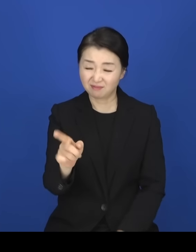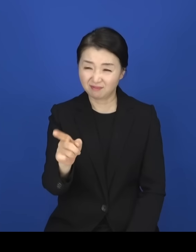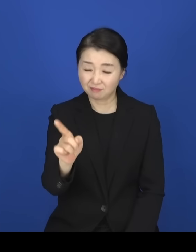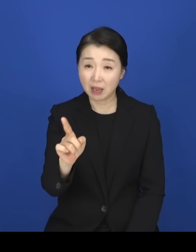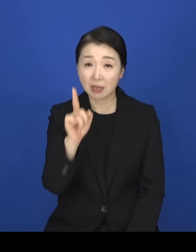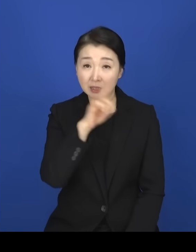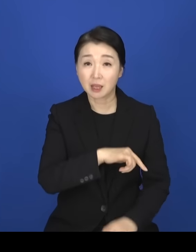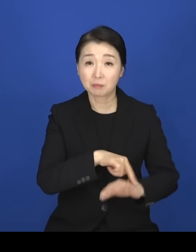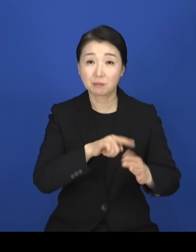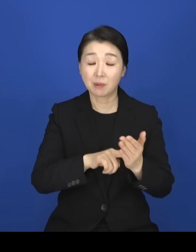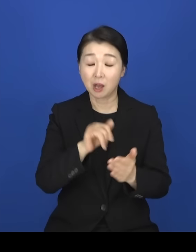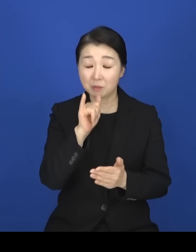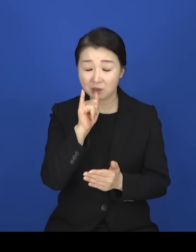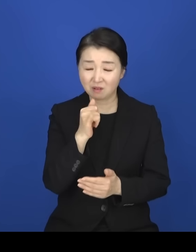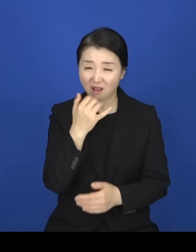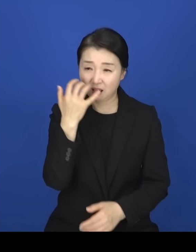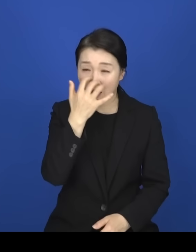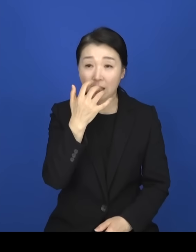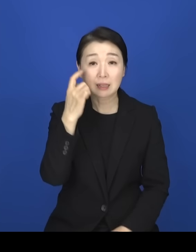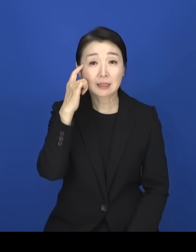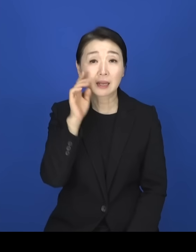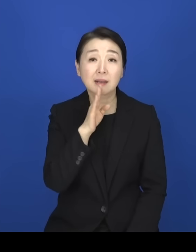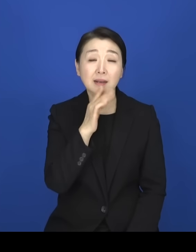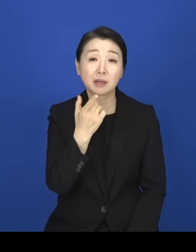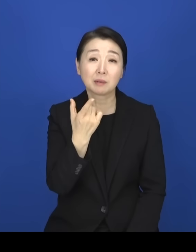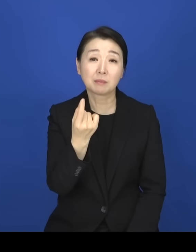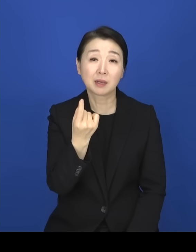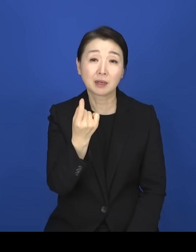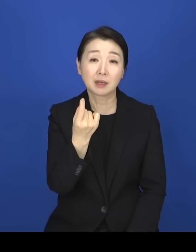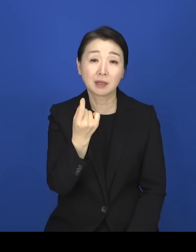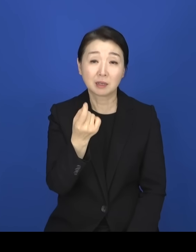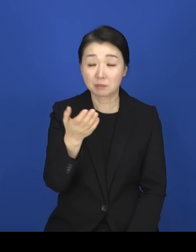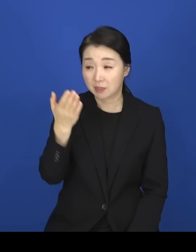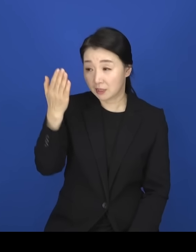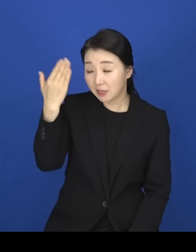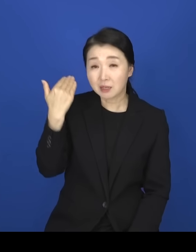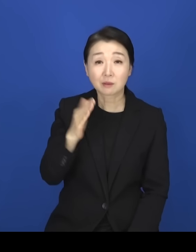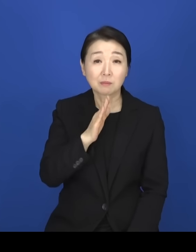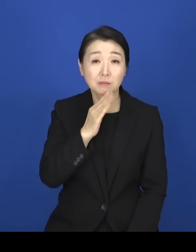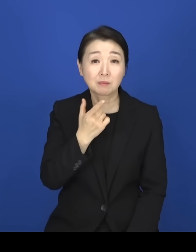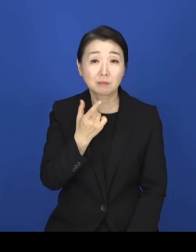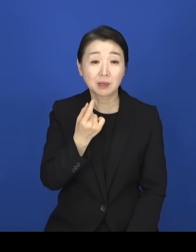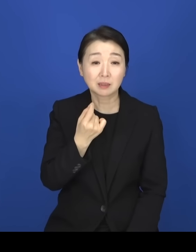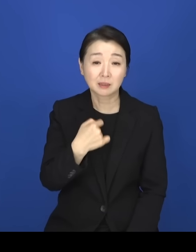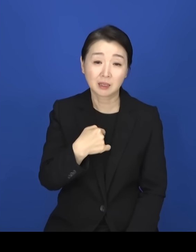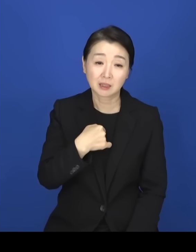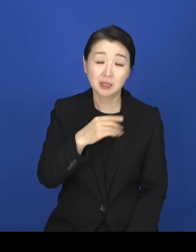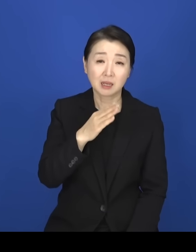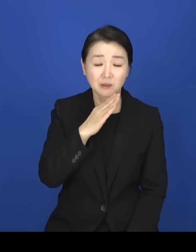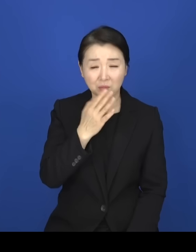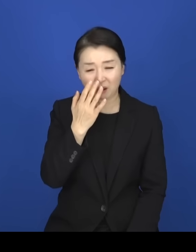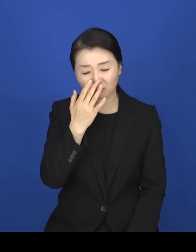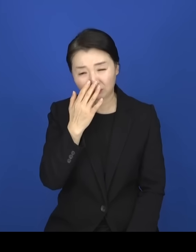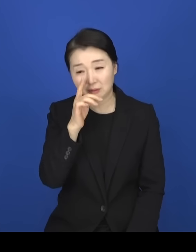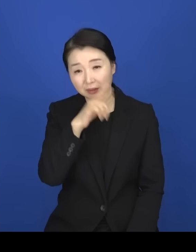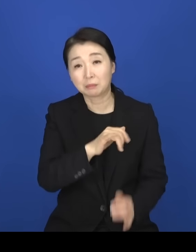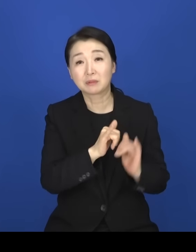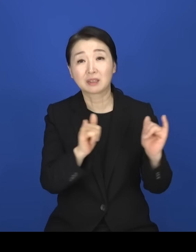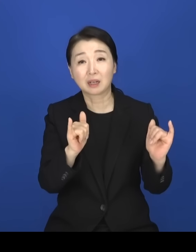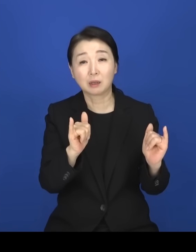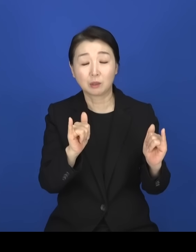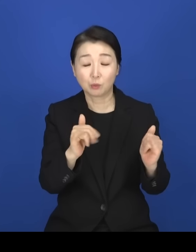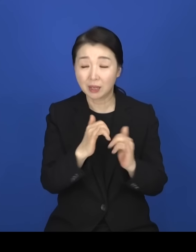나쁜 마음을 먹고 뭐 음란한 생각을 하고 할 거 아니에요. 그럼 예전이었으면은 난 진짜 별로인 인간이다. 사람들 앞에서는